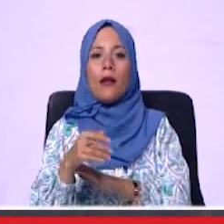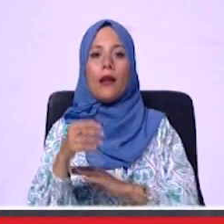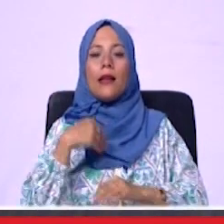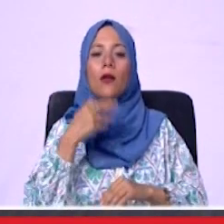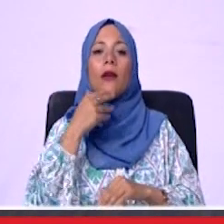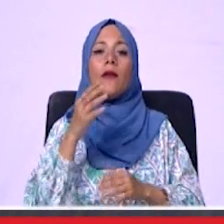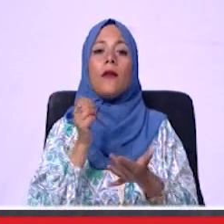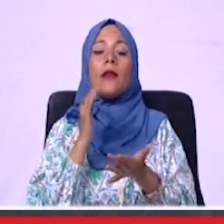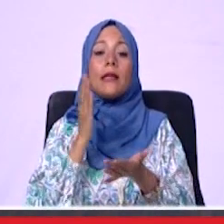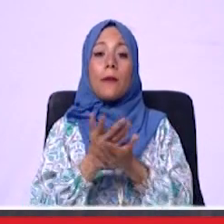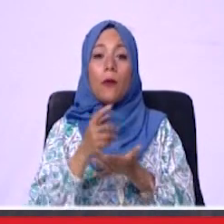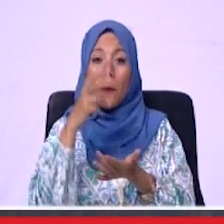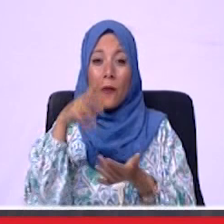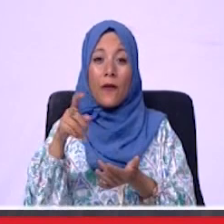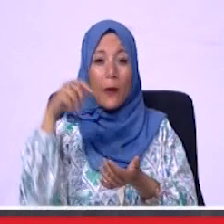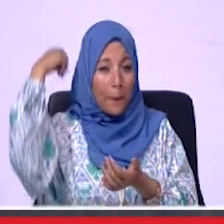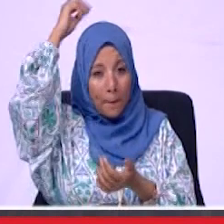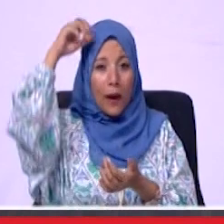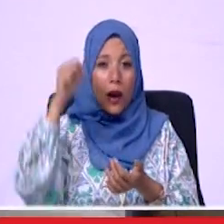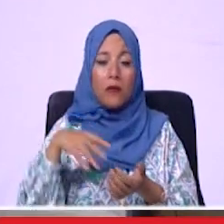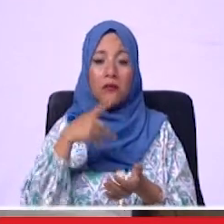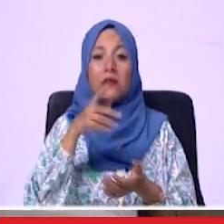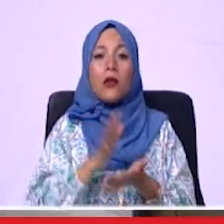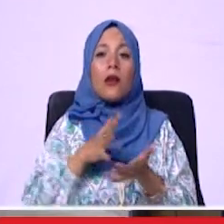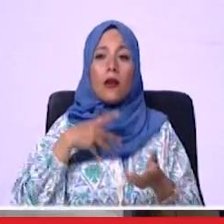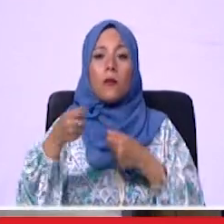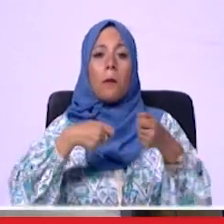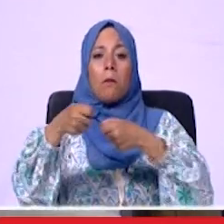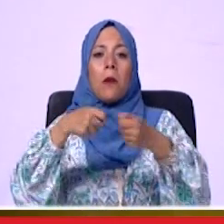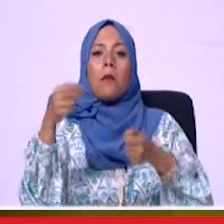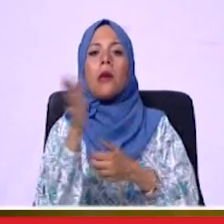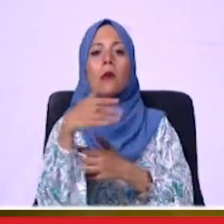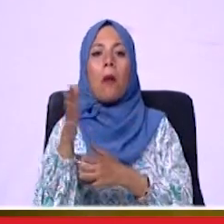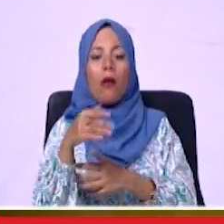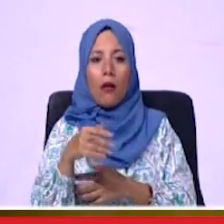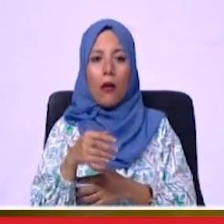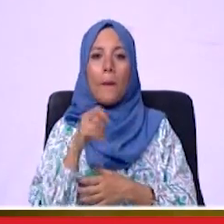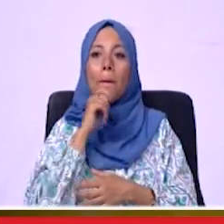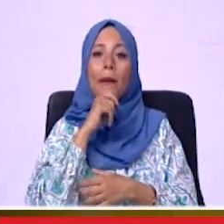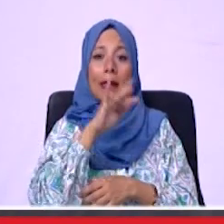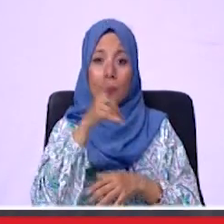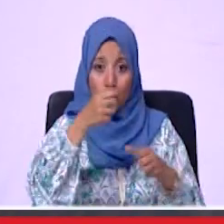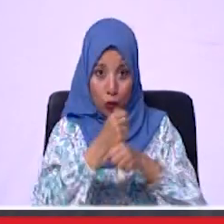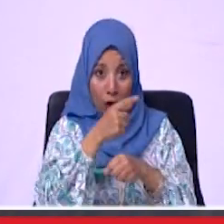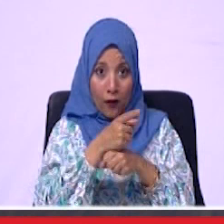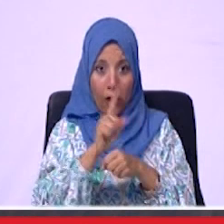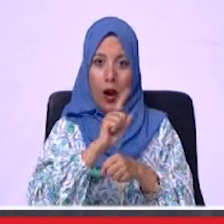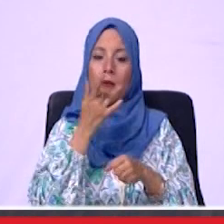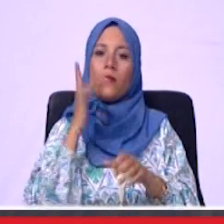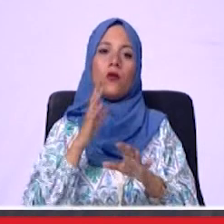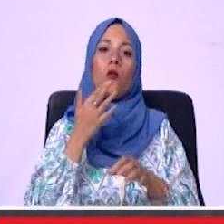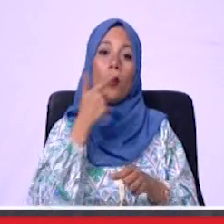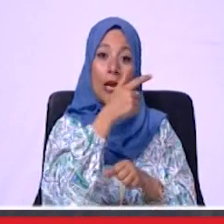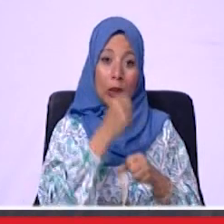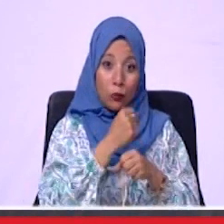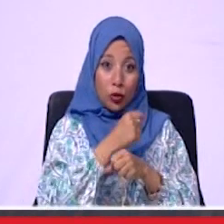حمص من البحيره. من ابو حمص من البحيره. بتشتغل تاجر سمك؟ ببيع سمك في السوق. وحضرتك بتشتغلي ولا لا؟ وعلاء بيشتغل